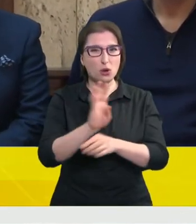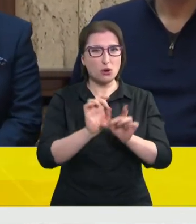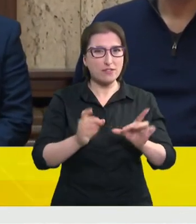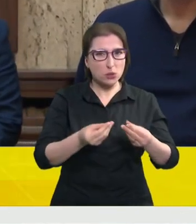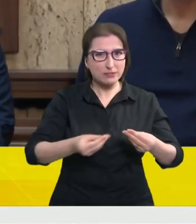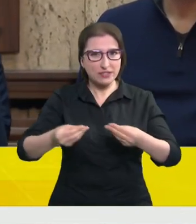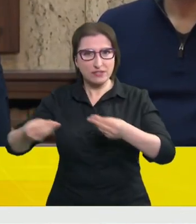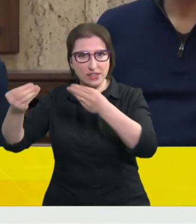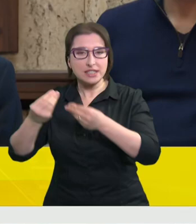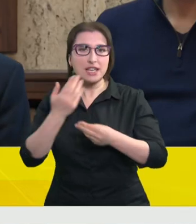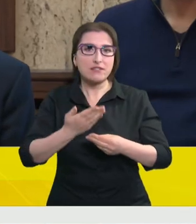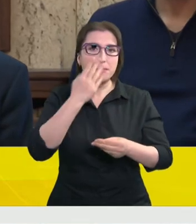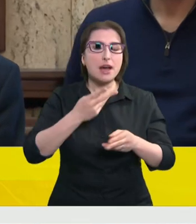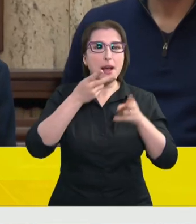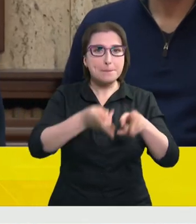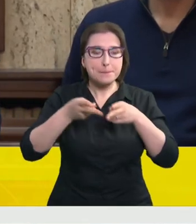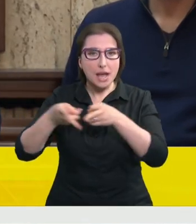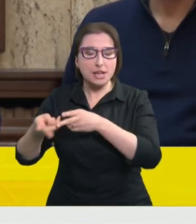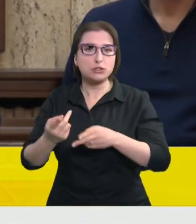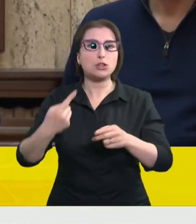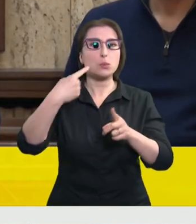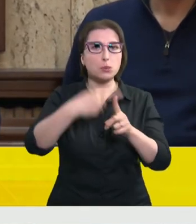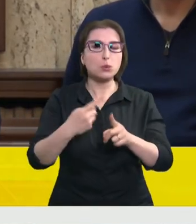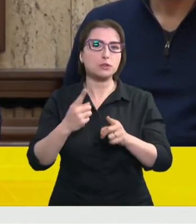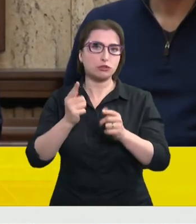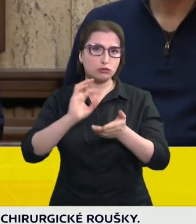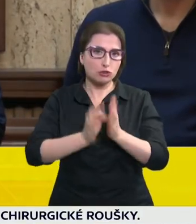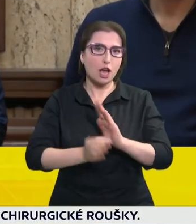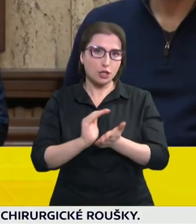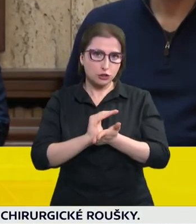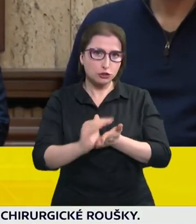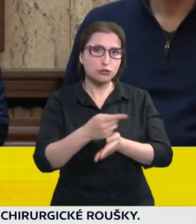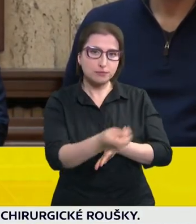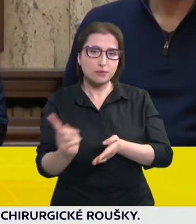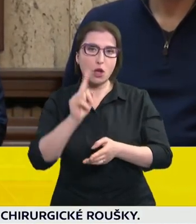pochopitelně mít dostatek času na vaše otázky a dotazy.